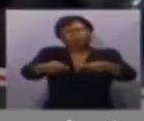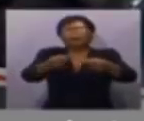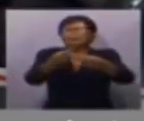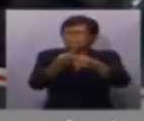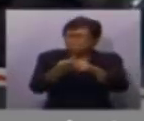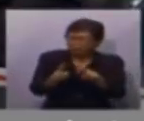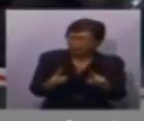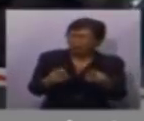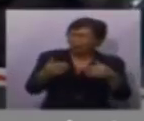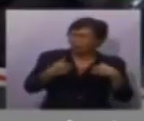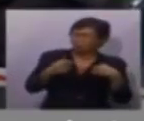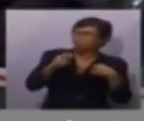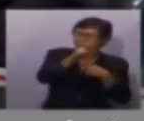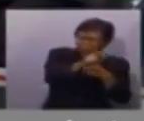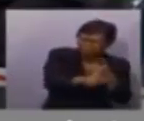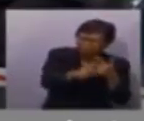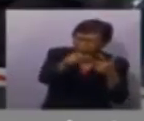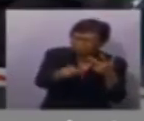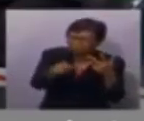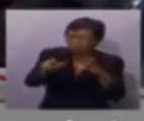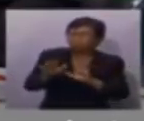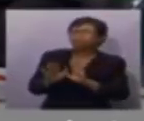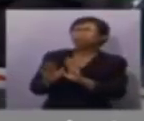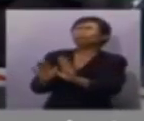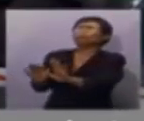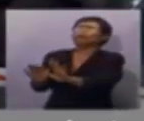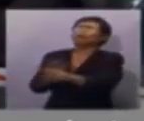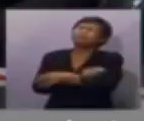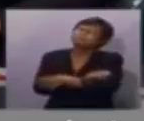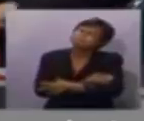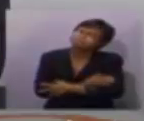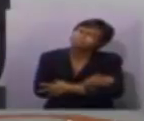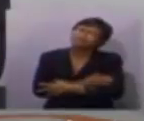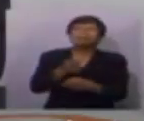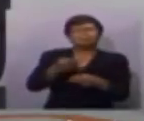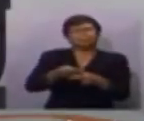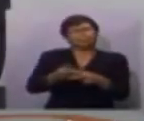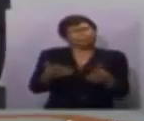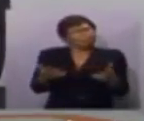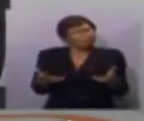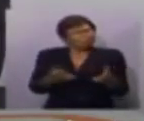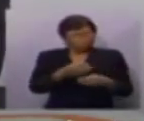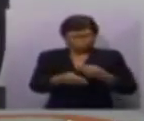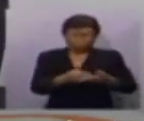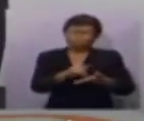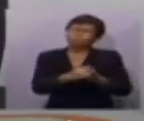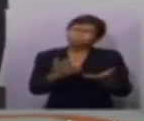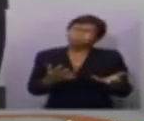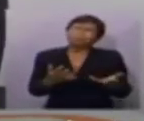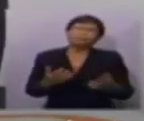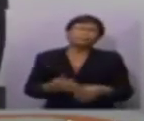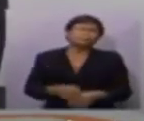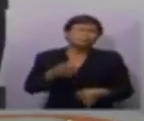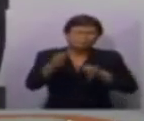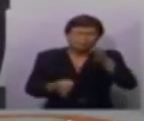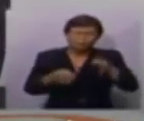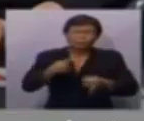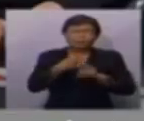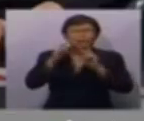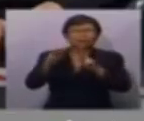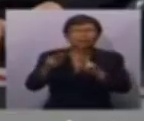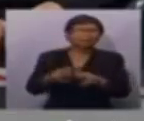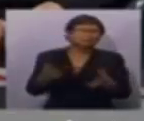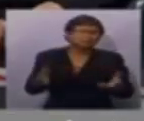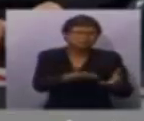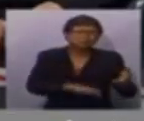tapi ada calon-calon yang ditolak penamaannya, prosesnya. Dan juga kalau kita lihat di